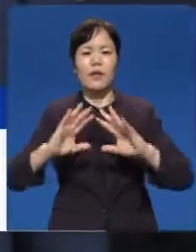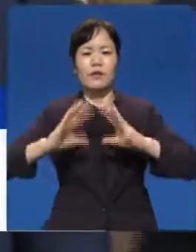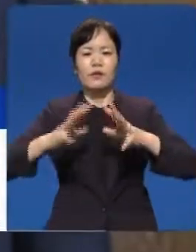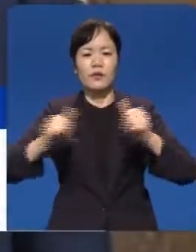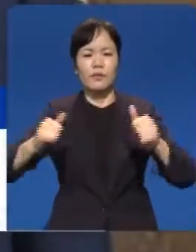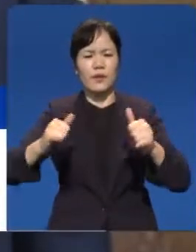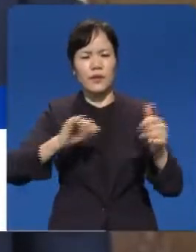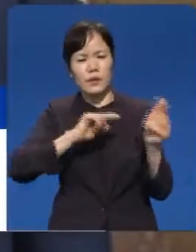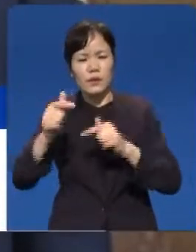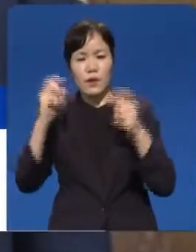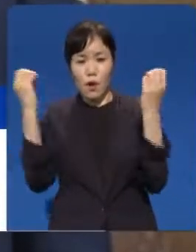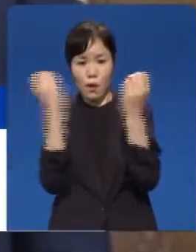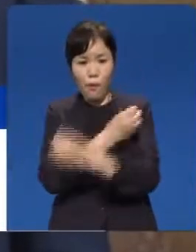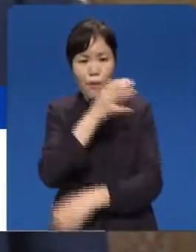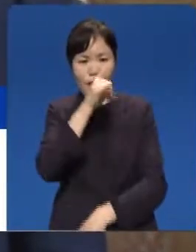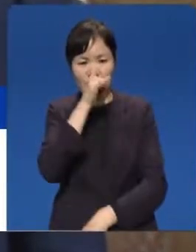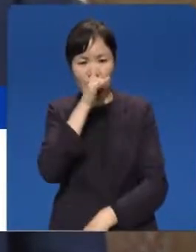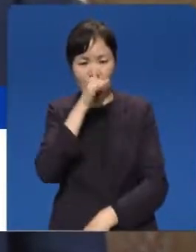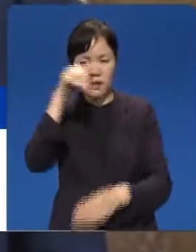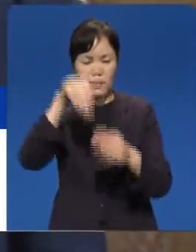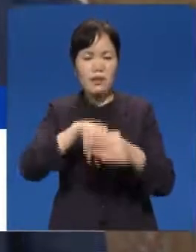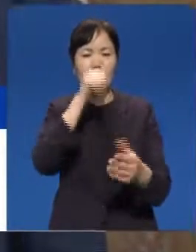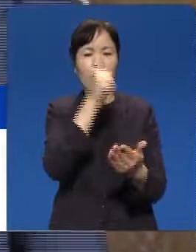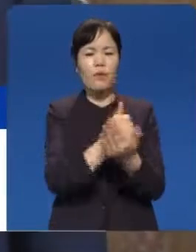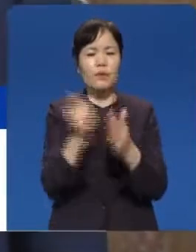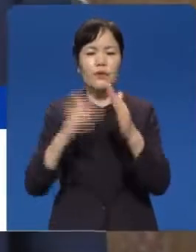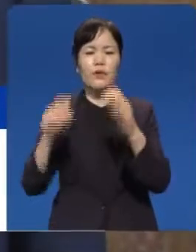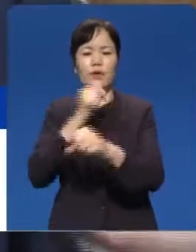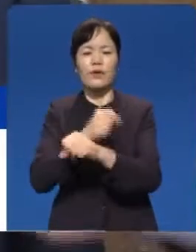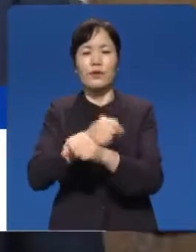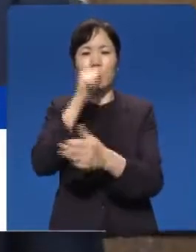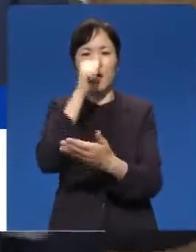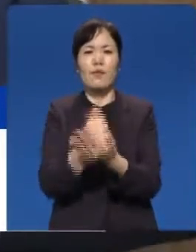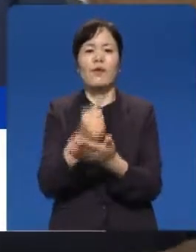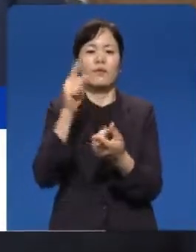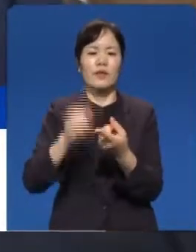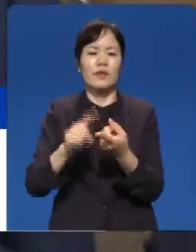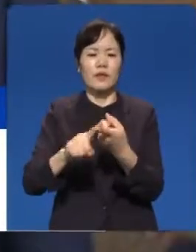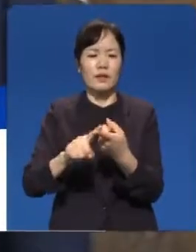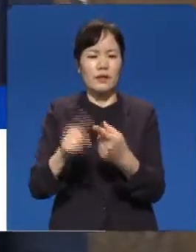국민들로부터 오해를 받고 있는 선거 범죄, 공직자 범죄에 대해서